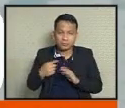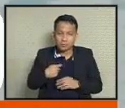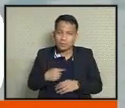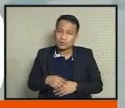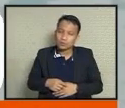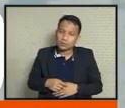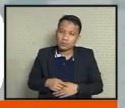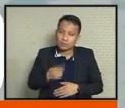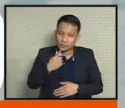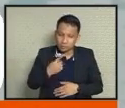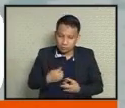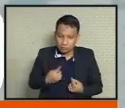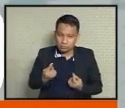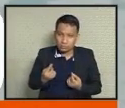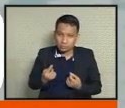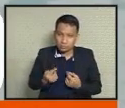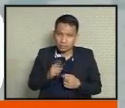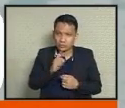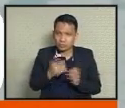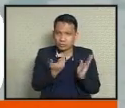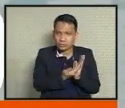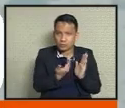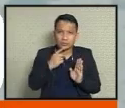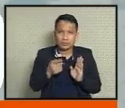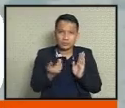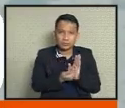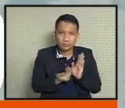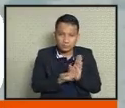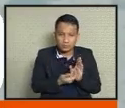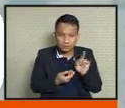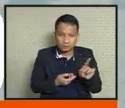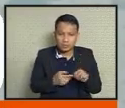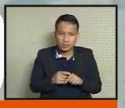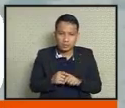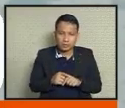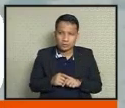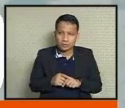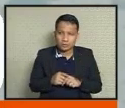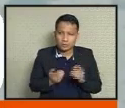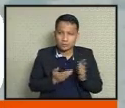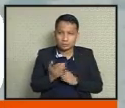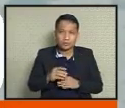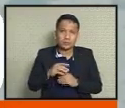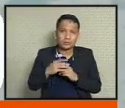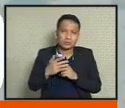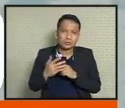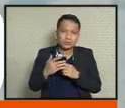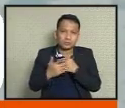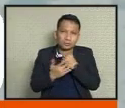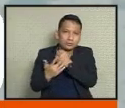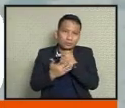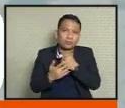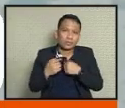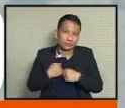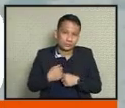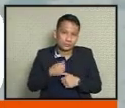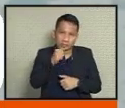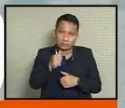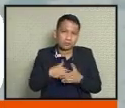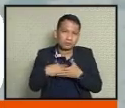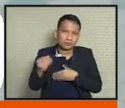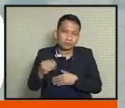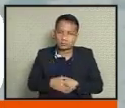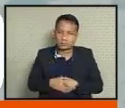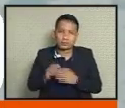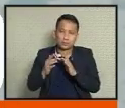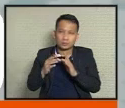pagkakasabi pa niya na siguradong-sigurado siya may pruweba siya. Saka, kaya, sir, trauma ako kasi hindi ako makalabas. Kasi po, iniisip ko. That's